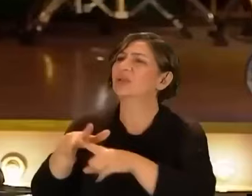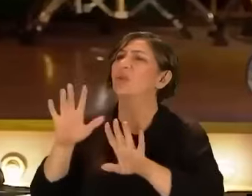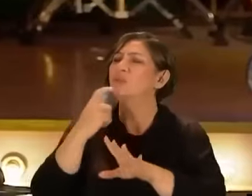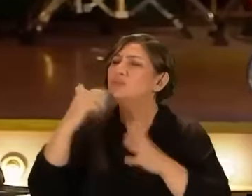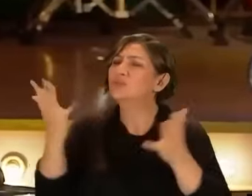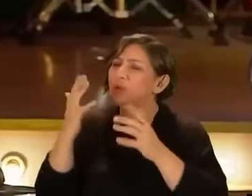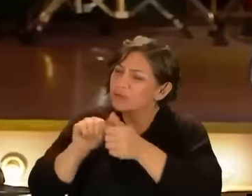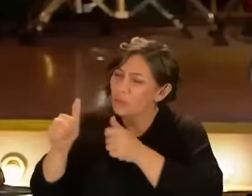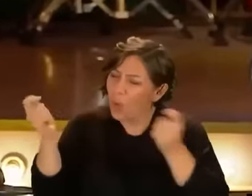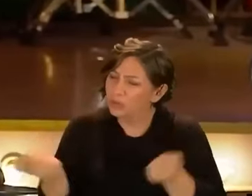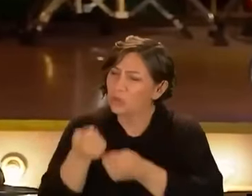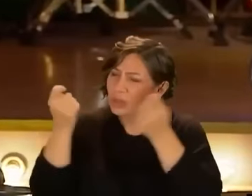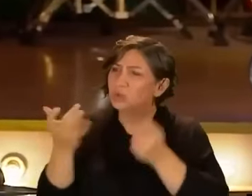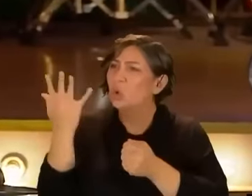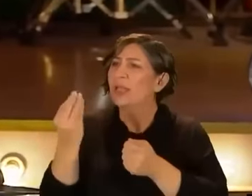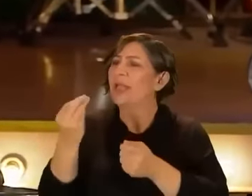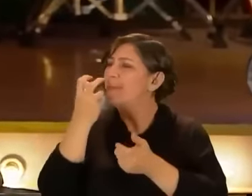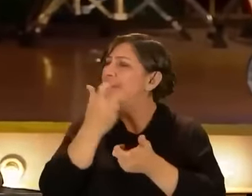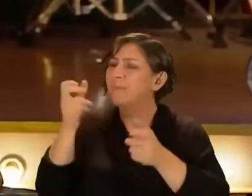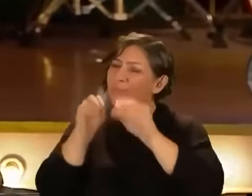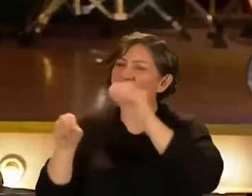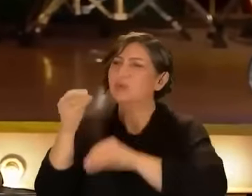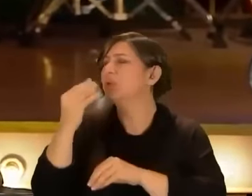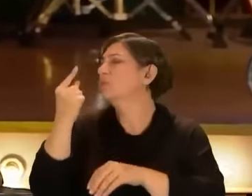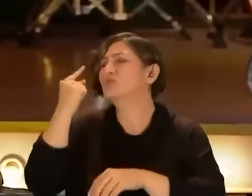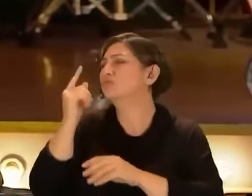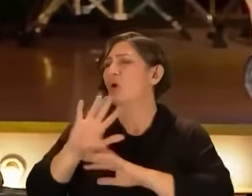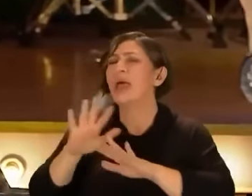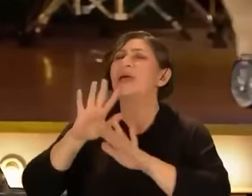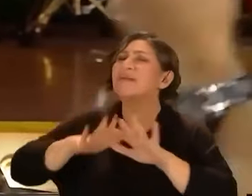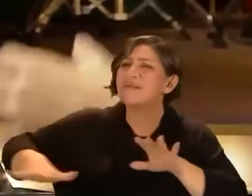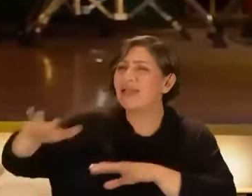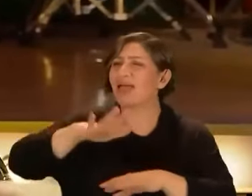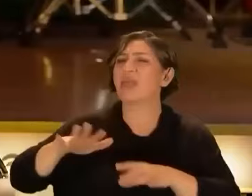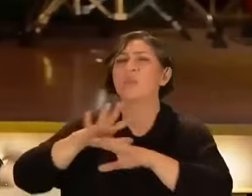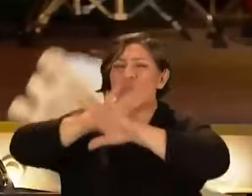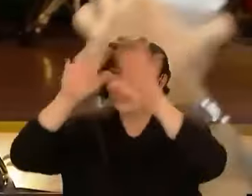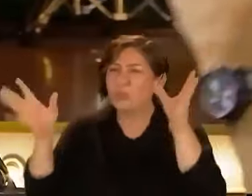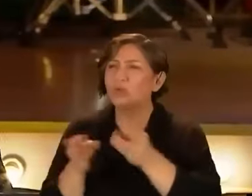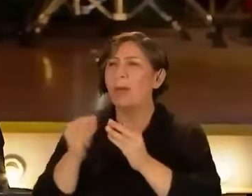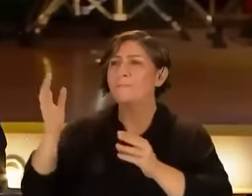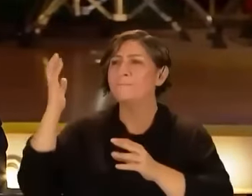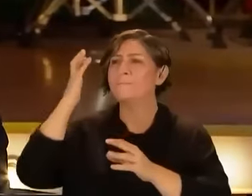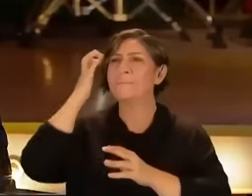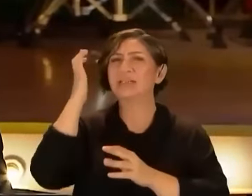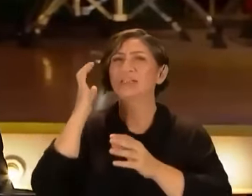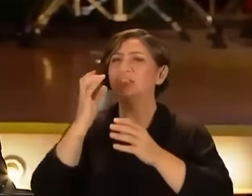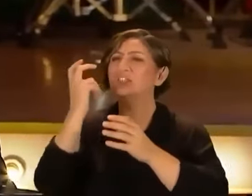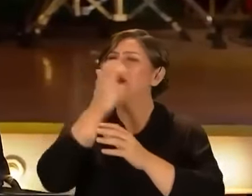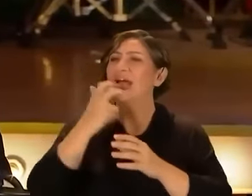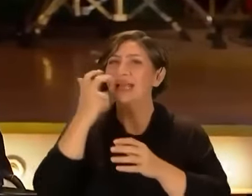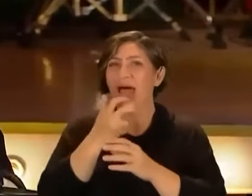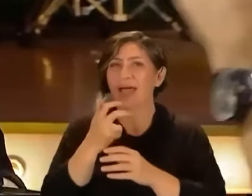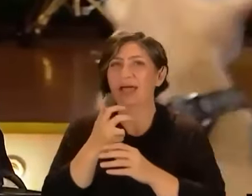yıllar uğraşılan bestelerin çok iyi besteler olduğunu hiç düşünmüyorum. Genelde bütün şeyler, başyapıtlar dediğimiz